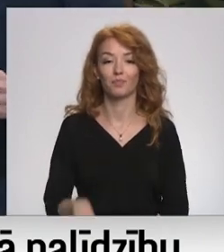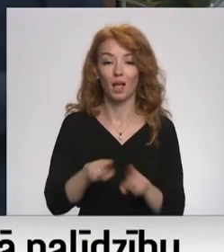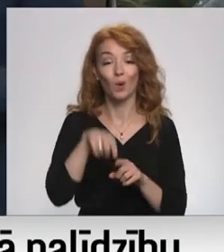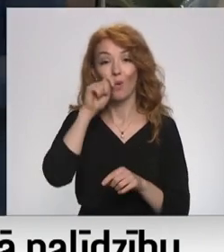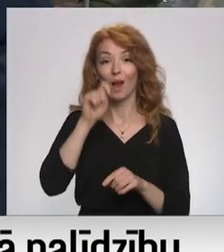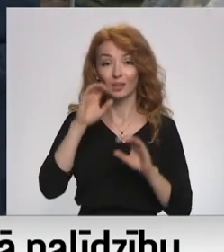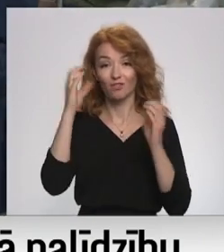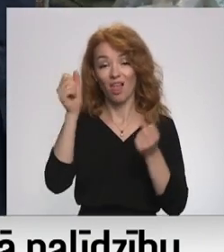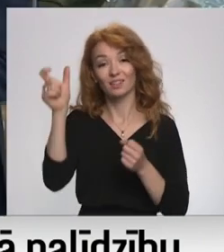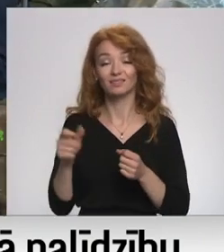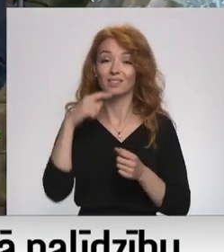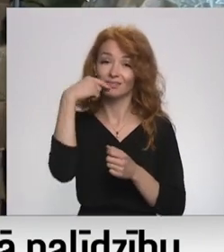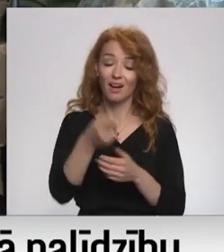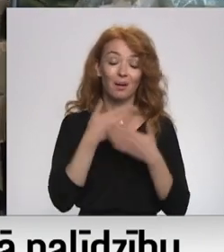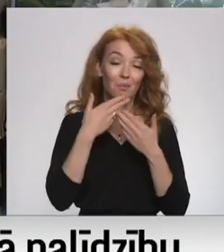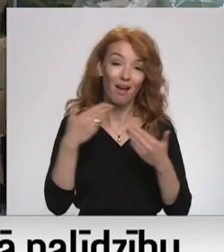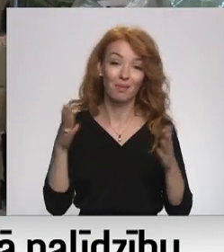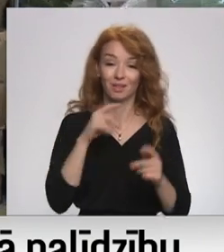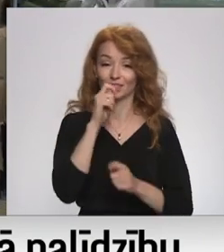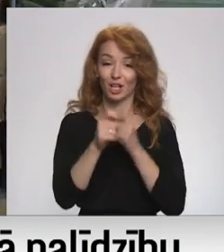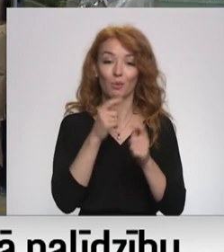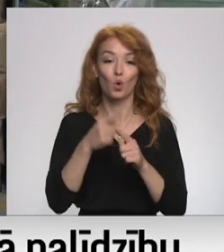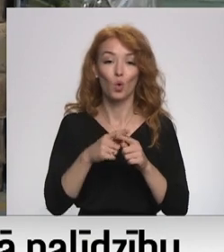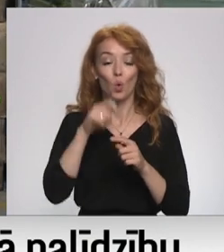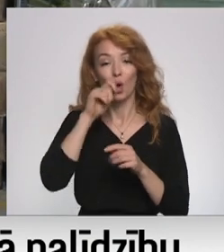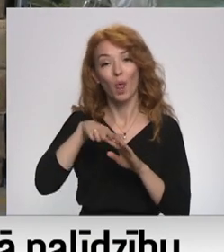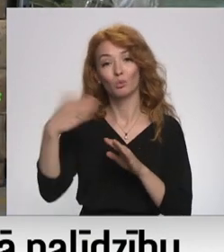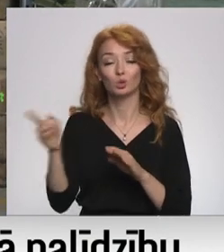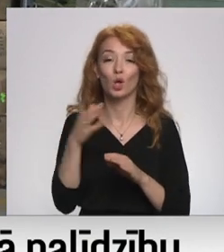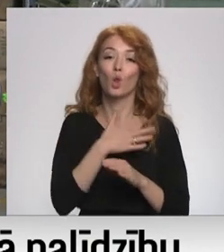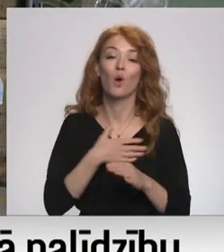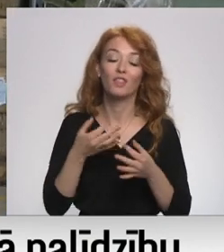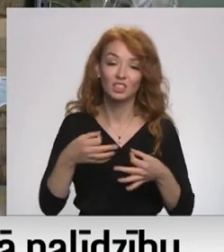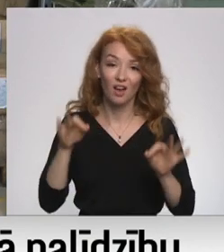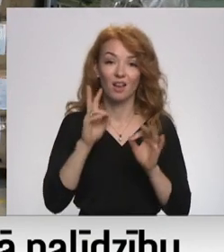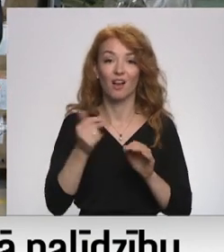vēstnieks Latvijā sakot paldies par ziedojumu norāda, ka Ukrainas pusē ir svarīgi, ka viņi redz